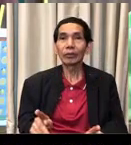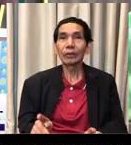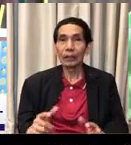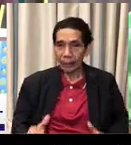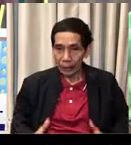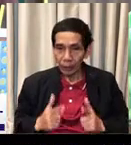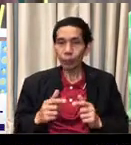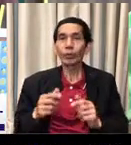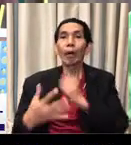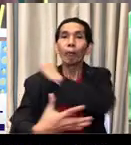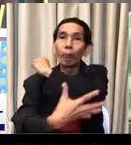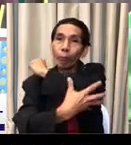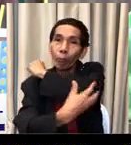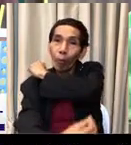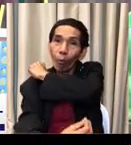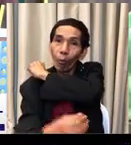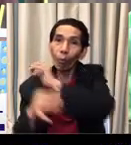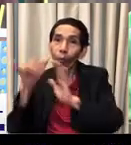Live with